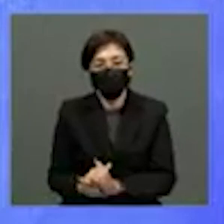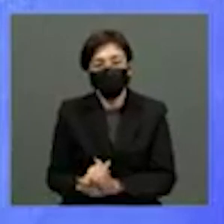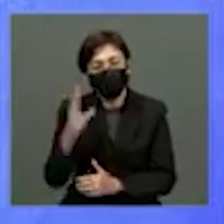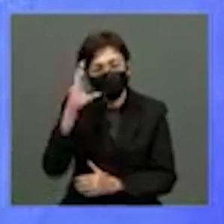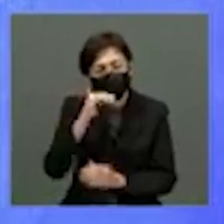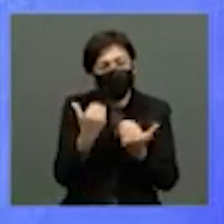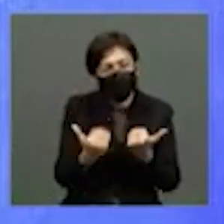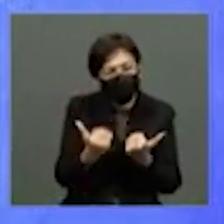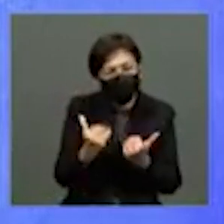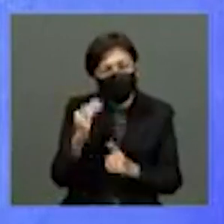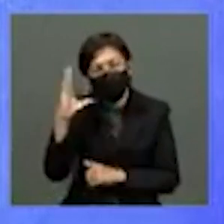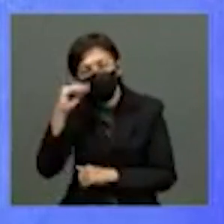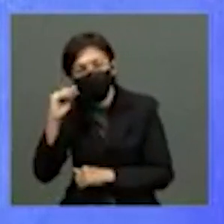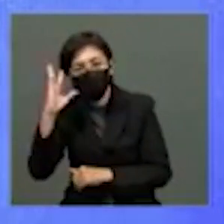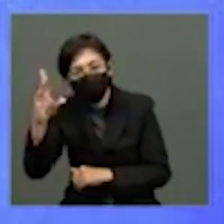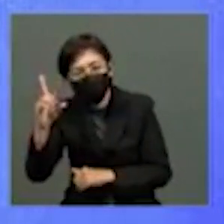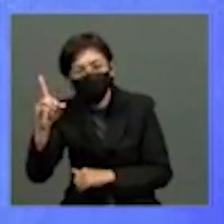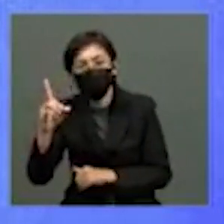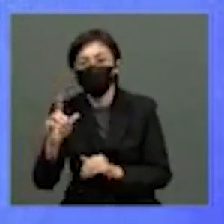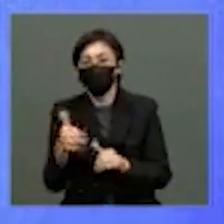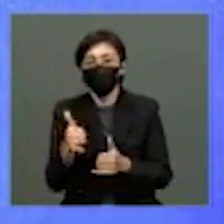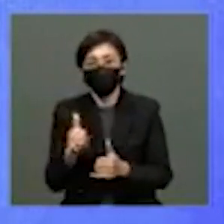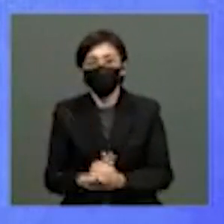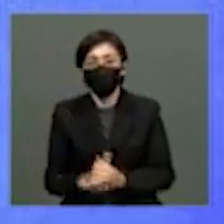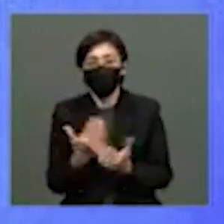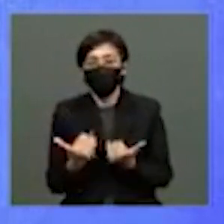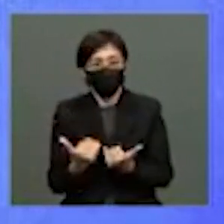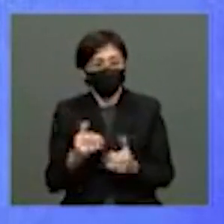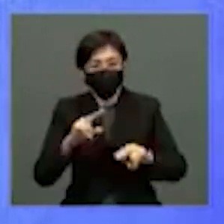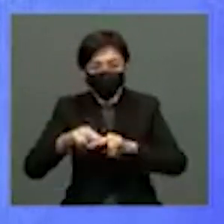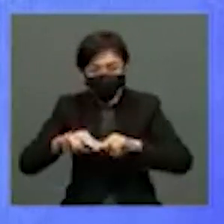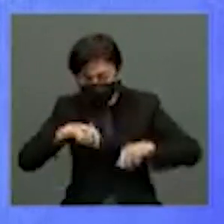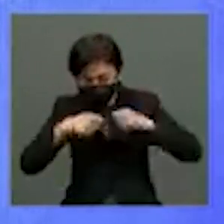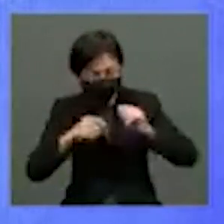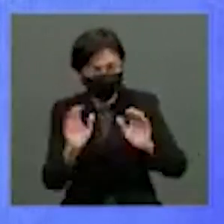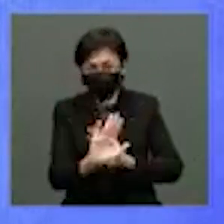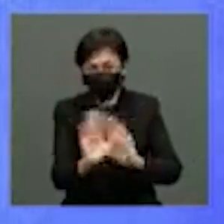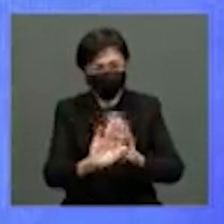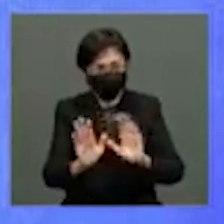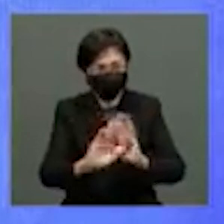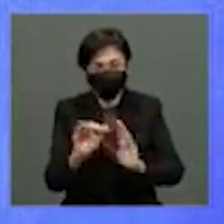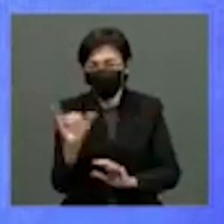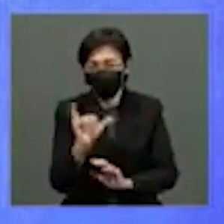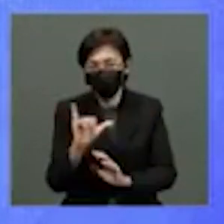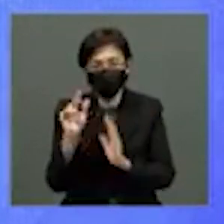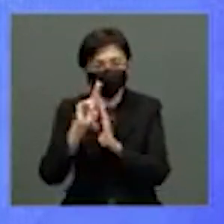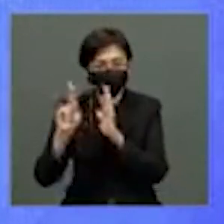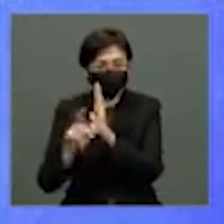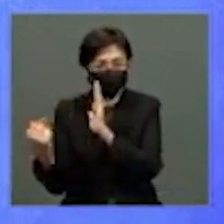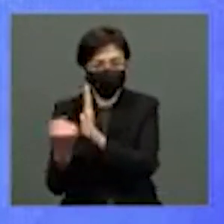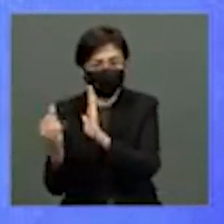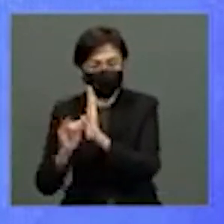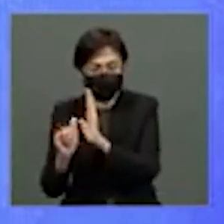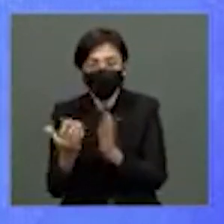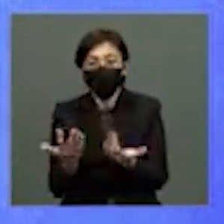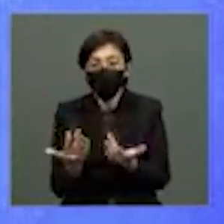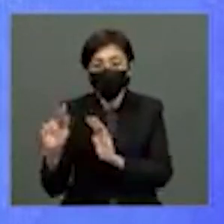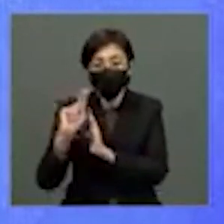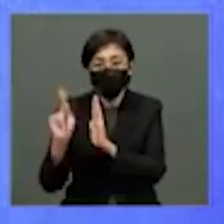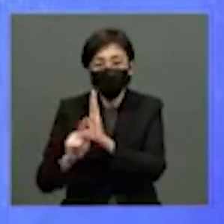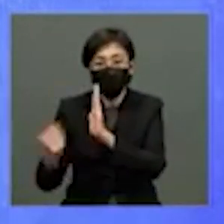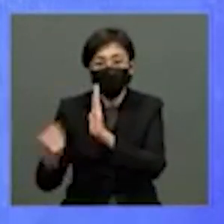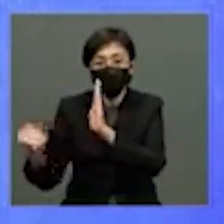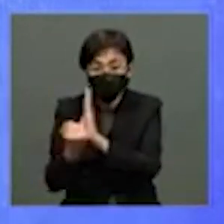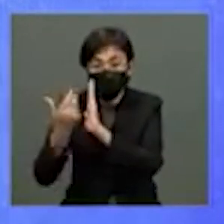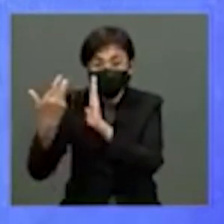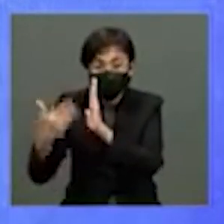นี้ก็คืนวันพรุ่งนี้วันนี้ยังไม่สามารถนั่งรับประทานอาหารภายในร้านได้นะคะรอคำสั่งออกมาเมื่อมี